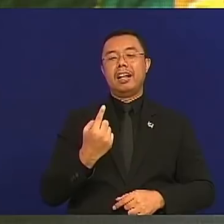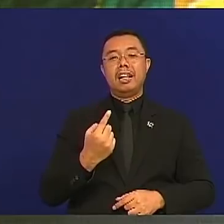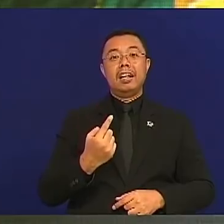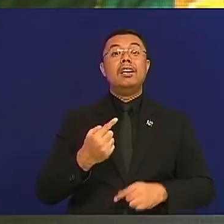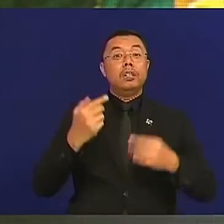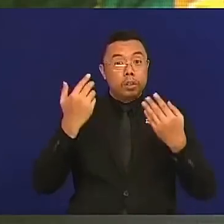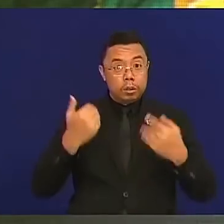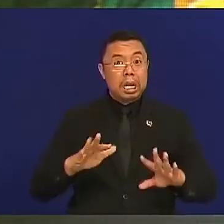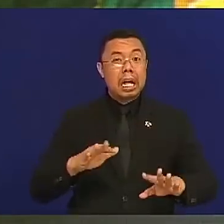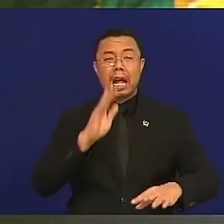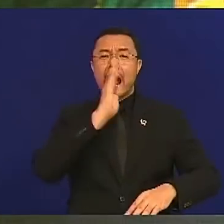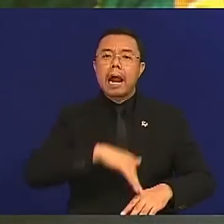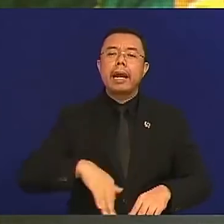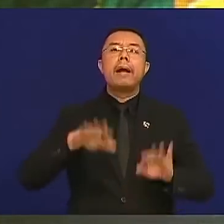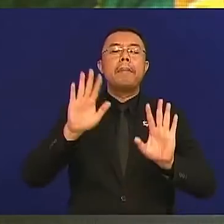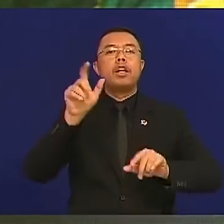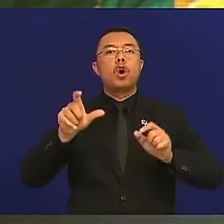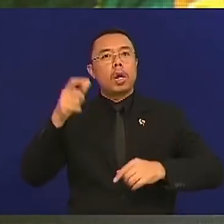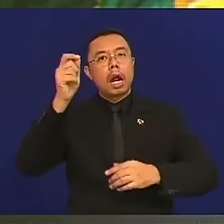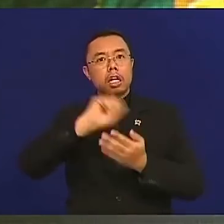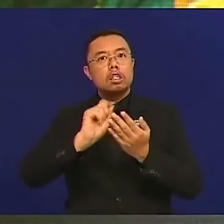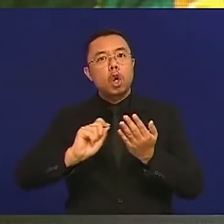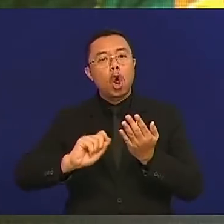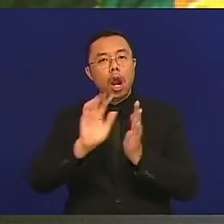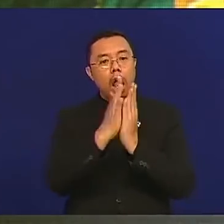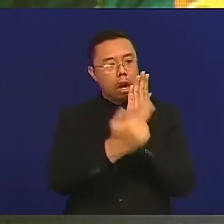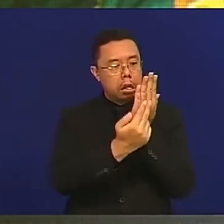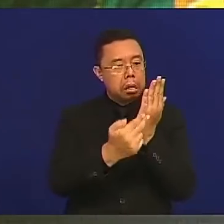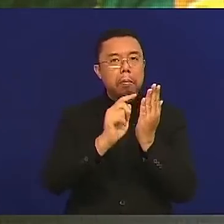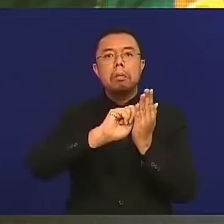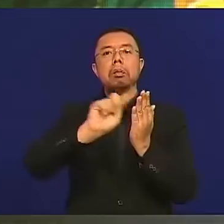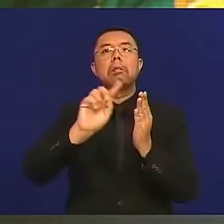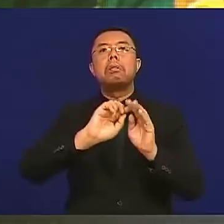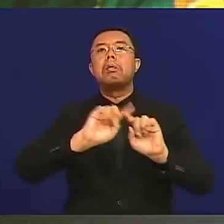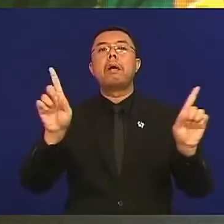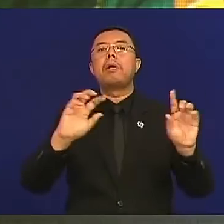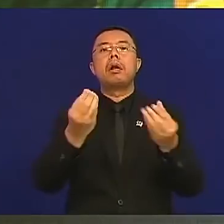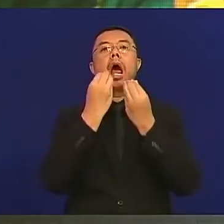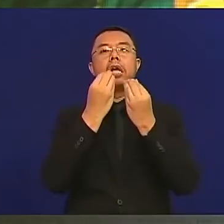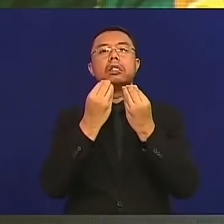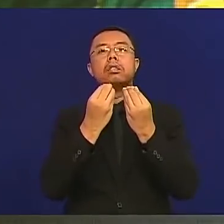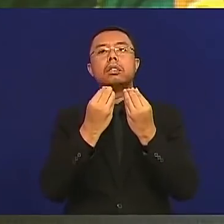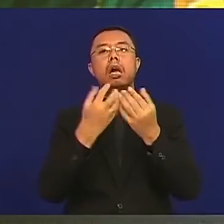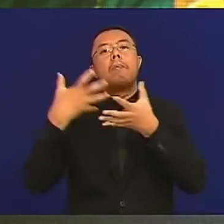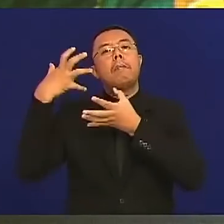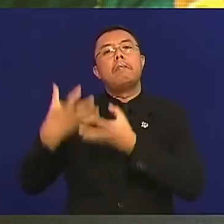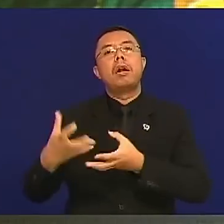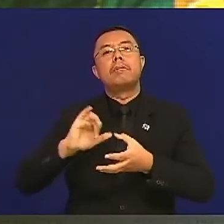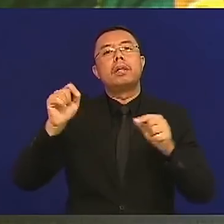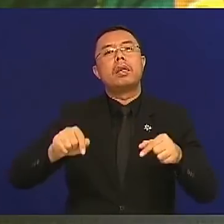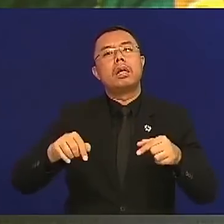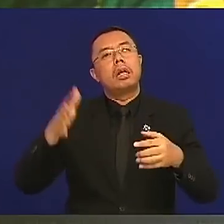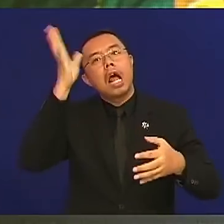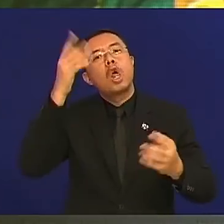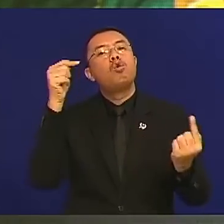Nah ironisnya banyak orang sekolah teologi tidak diajari passion ini. Saya gak tahu passionnya apa.